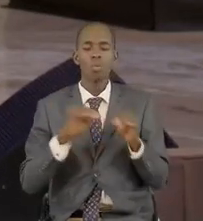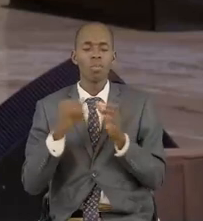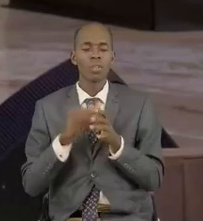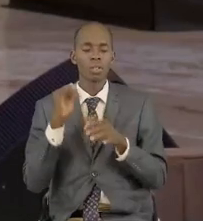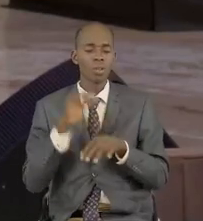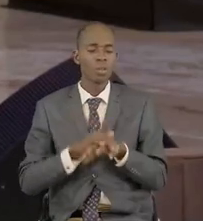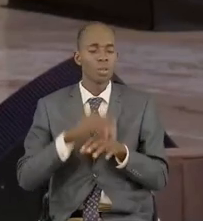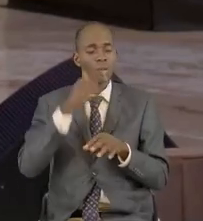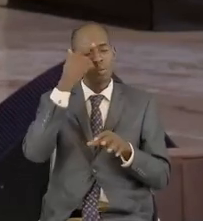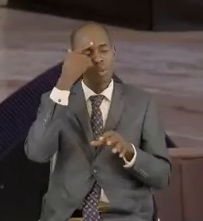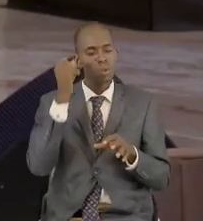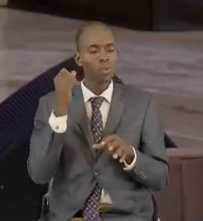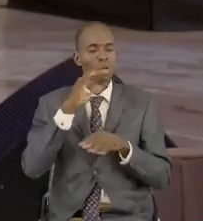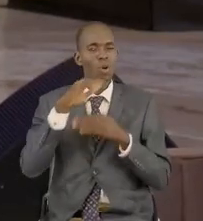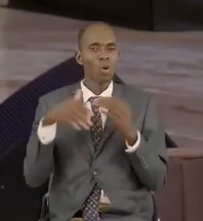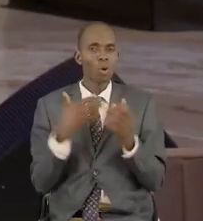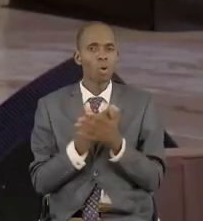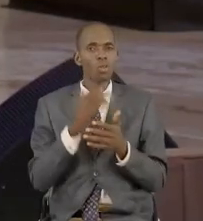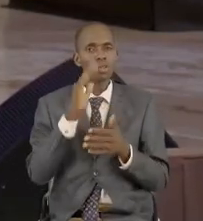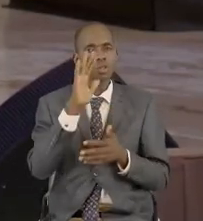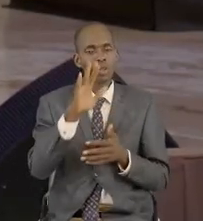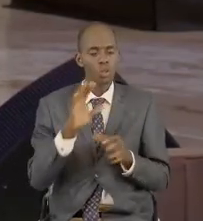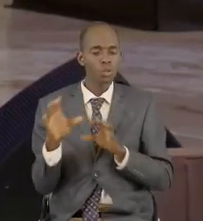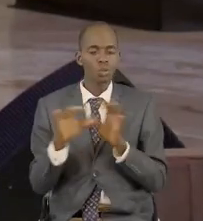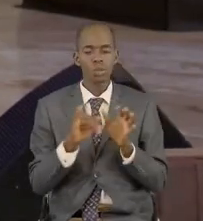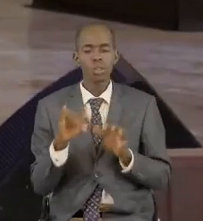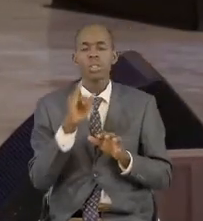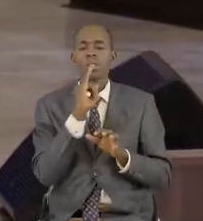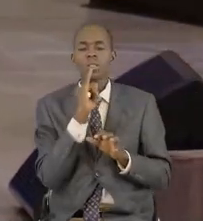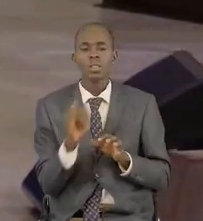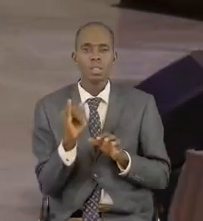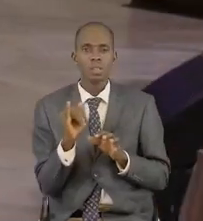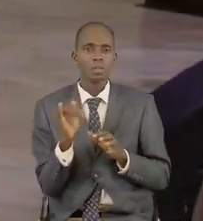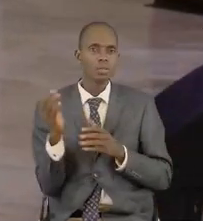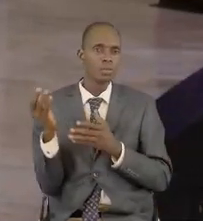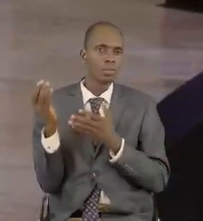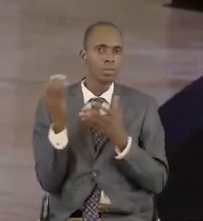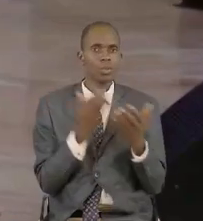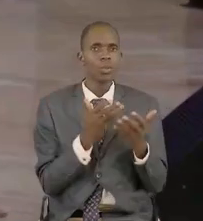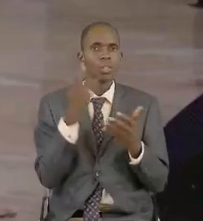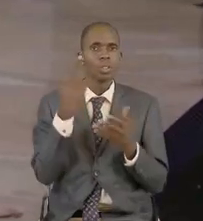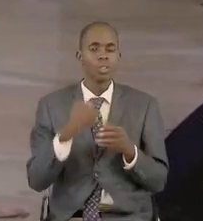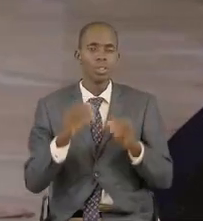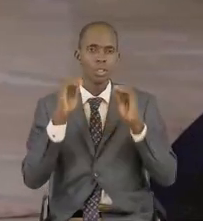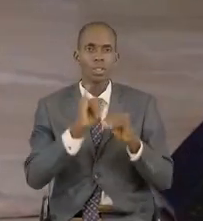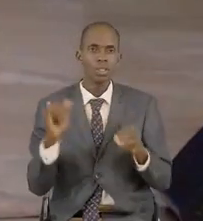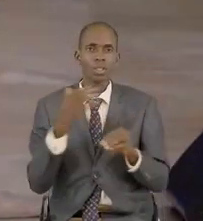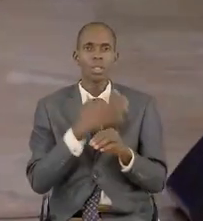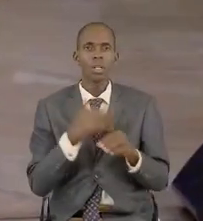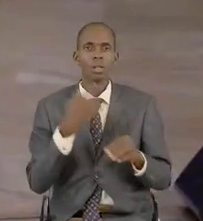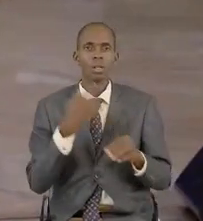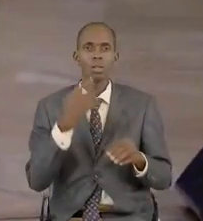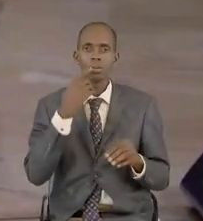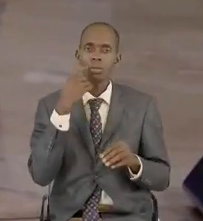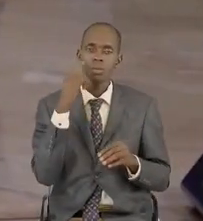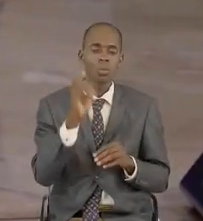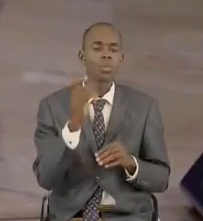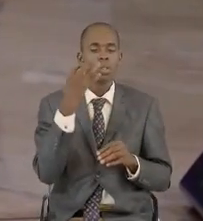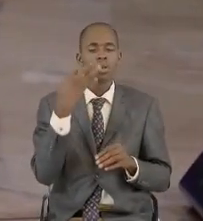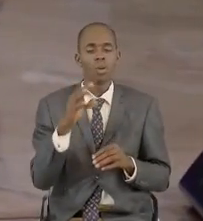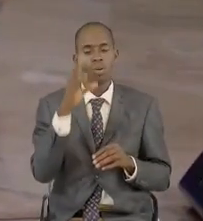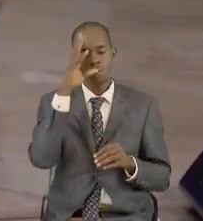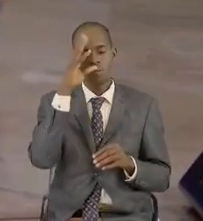tu vas courir en vain parce que tout ce que tu fais c'est de transmettre les doctrines les enseignements les commandements